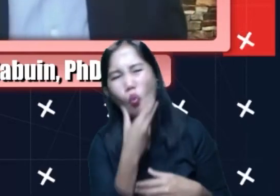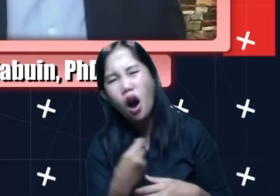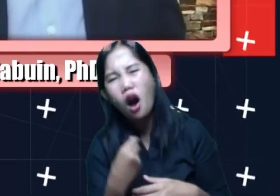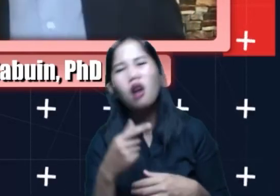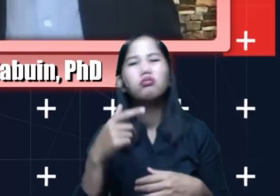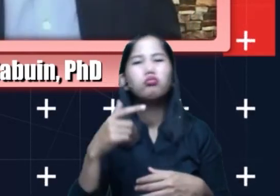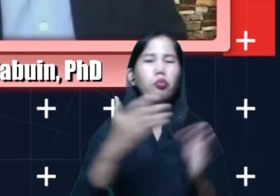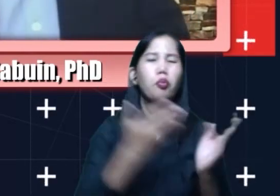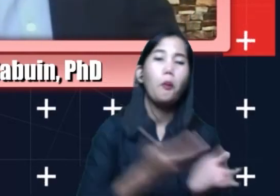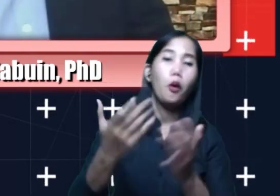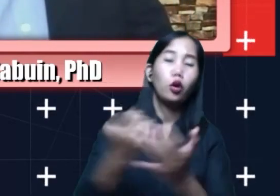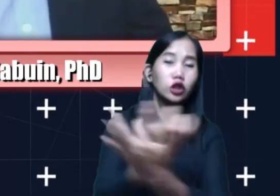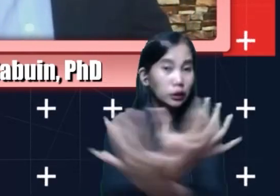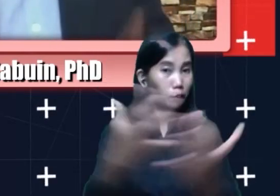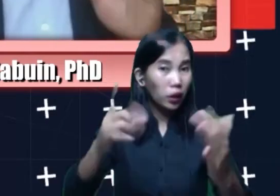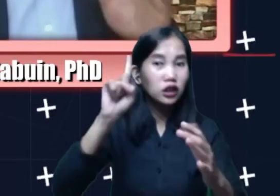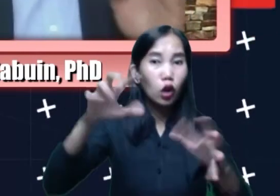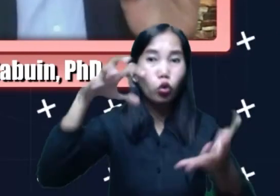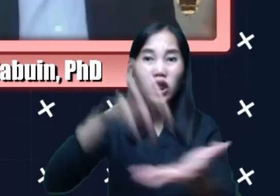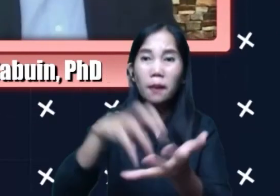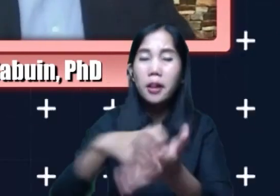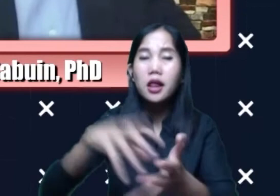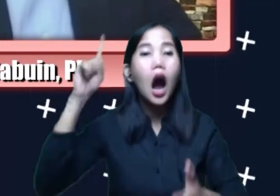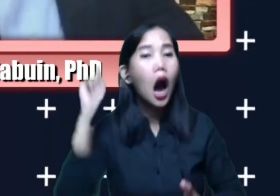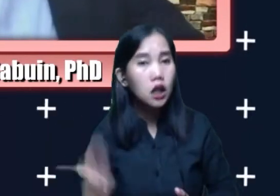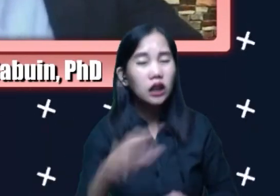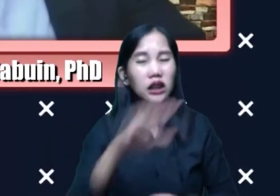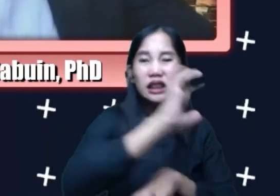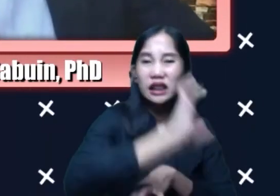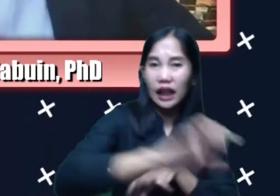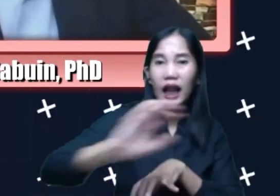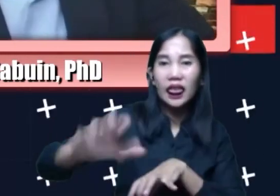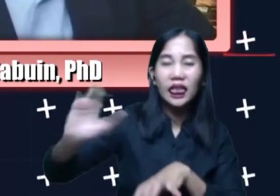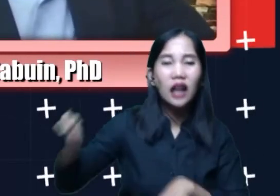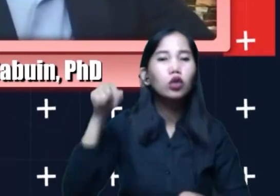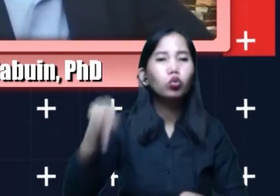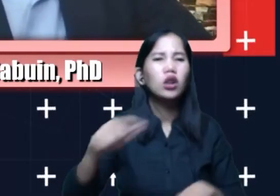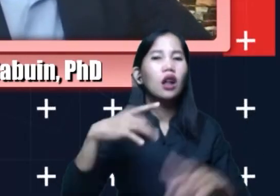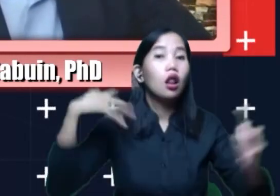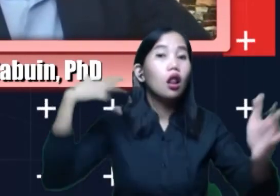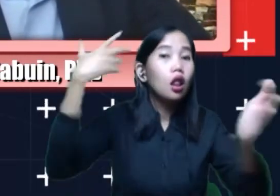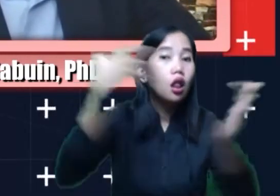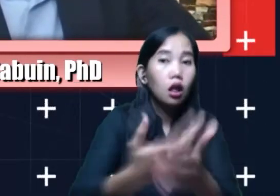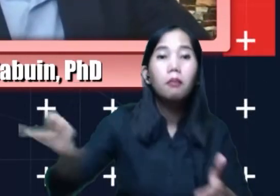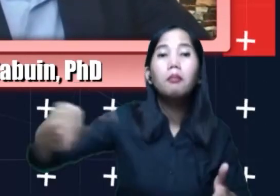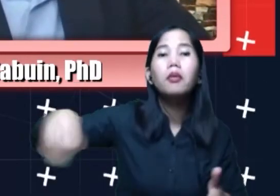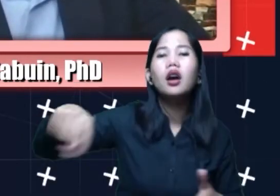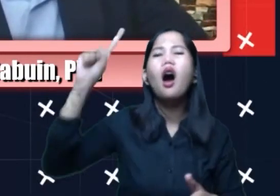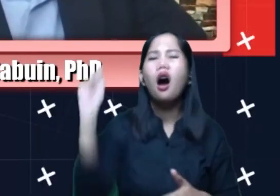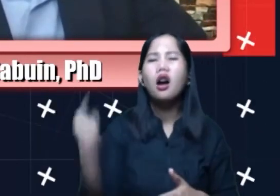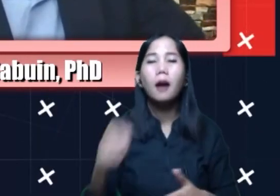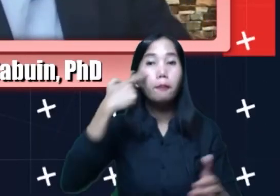Buktinya adalah dalam kisah pasal yang ke-16 ayat yang keempat. Kisah 16 ayat yang